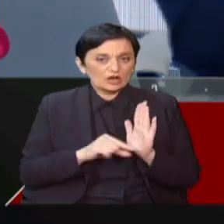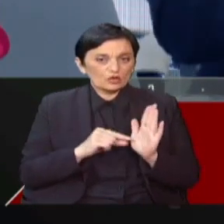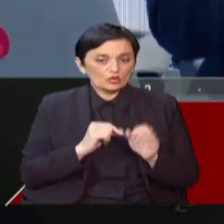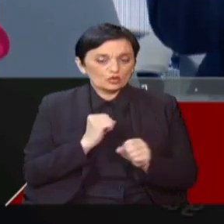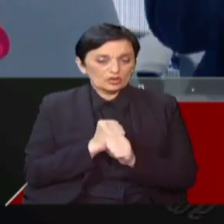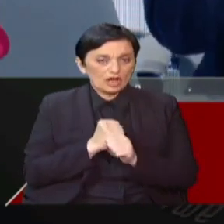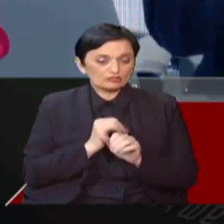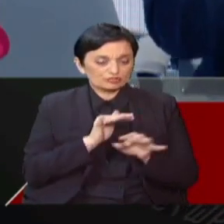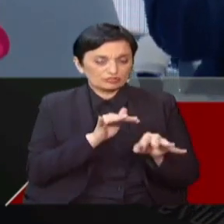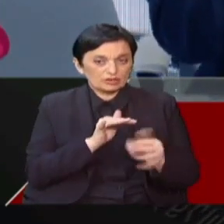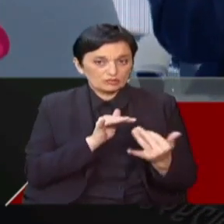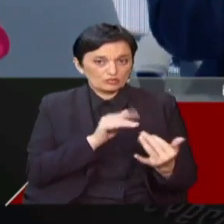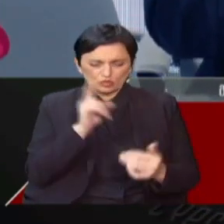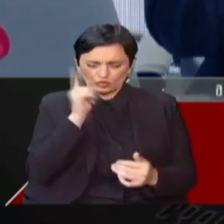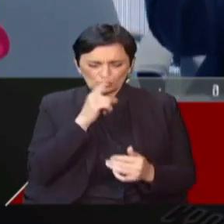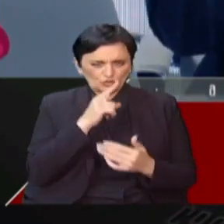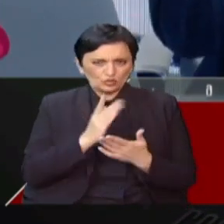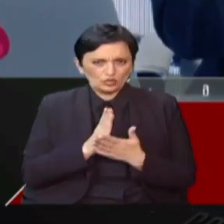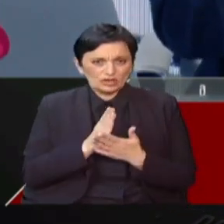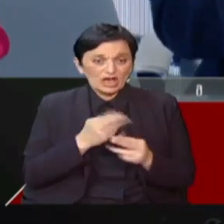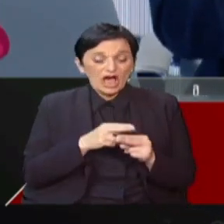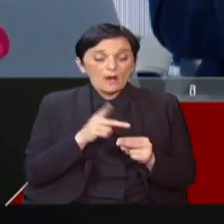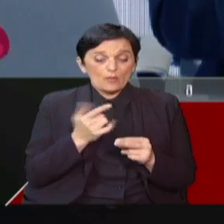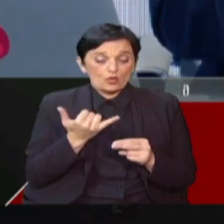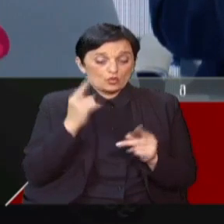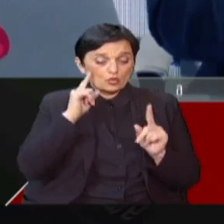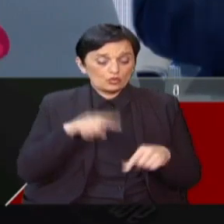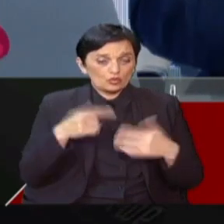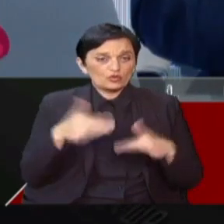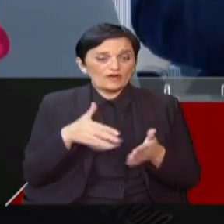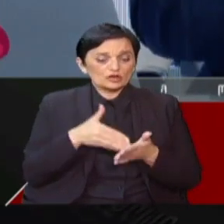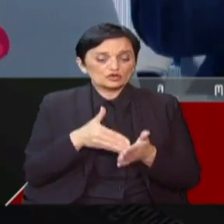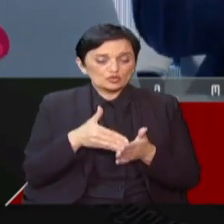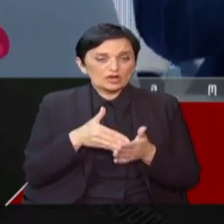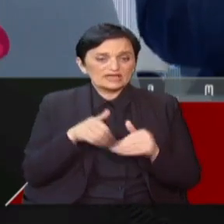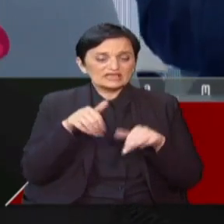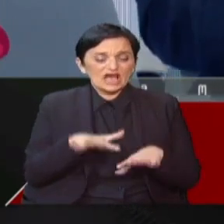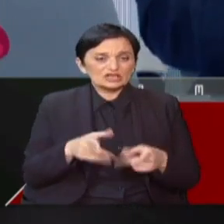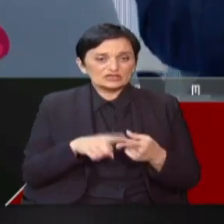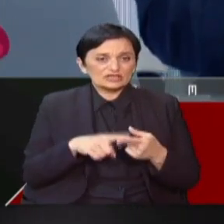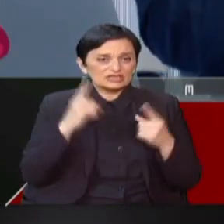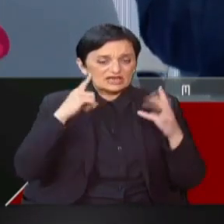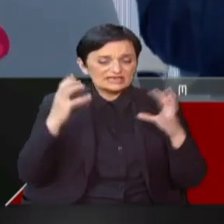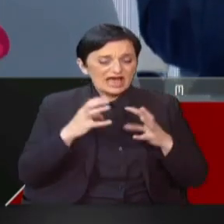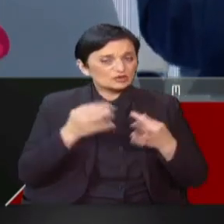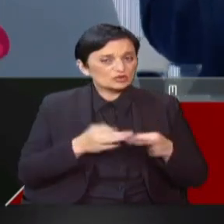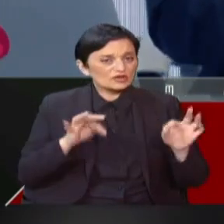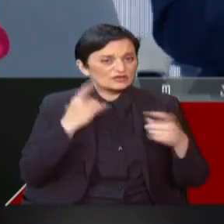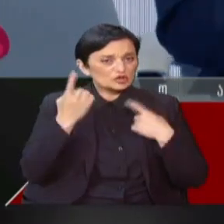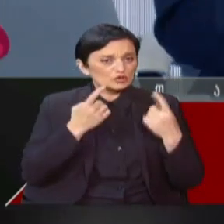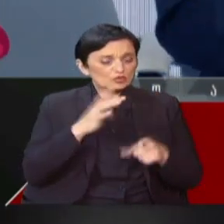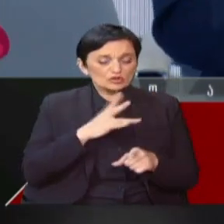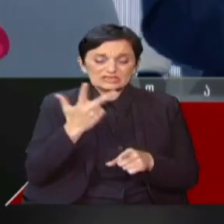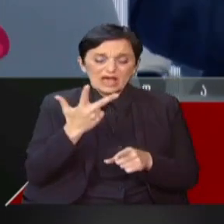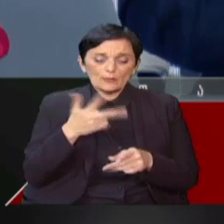შესრულებას. ახლა როდესაც ცნობილი გახდება ამ შუალედური დასკვნის შესახებ რადიო თავისუფლების ინფორმაცია იყო რომ